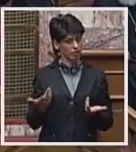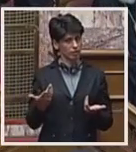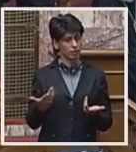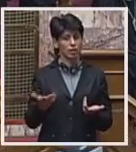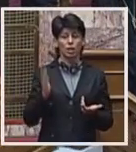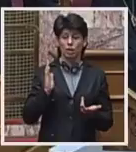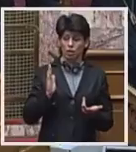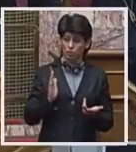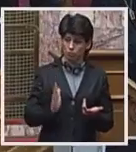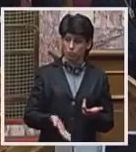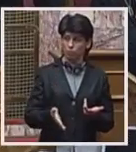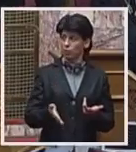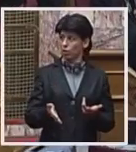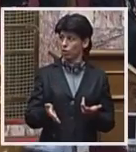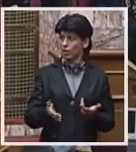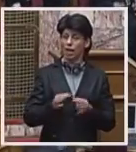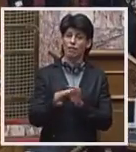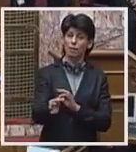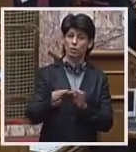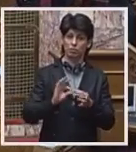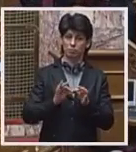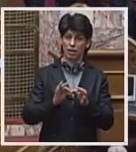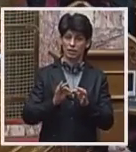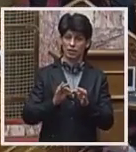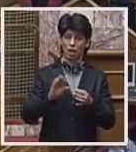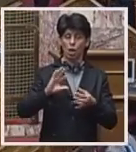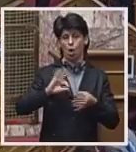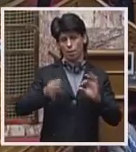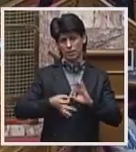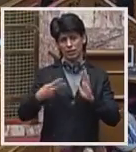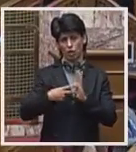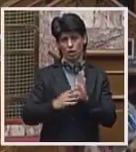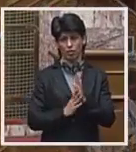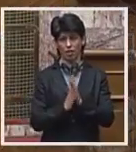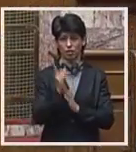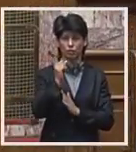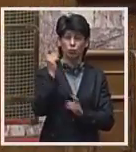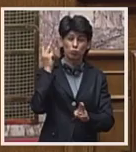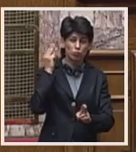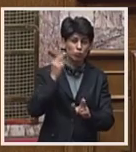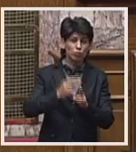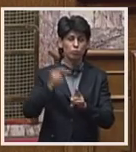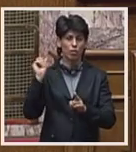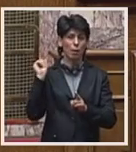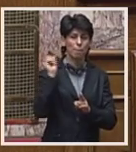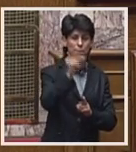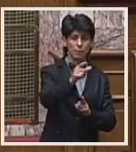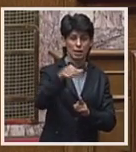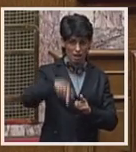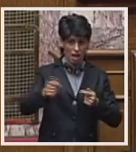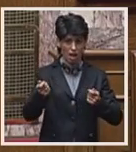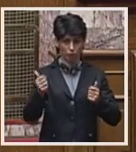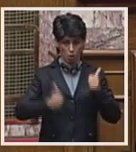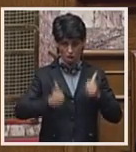στην τέλεση των Special Olympics 2011. Το σπουδαίο μήνυμα των Special Olympics 2011